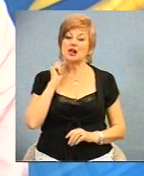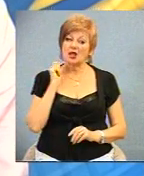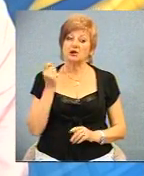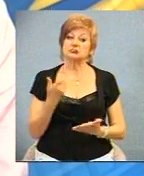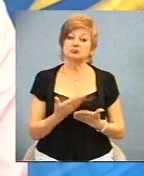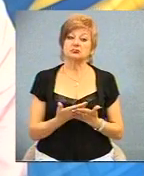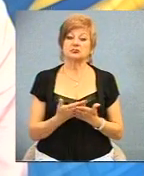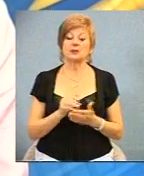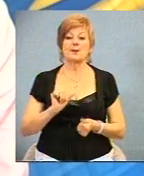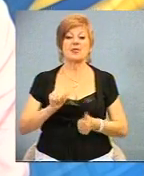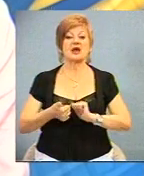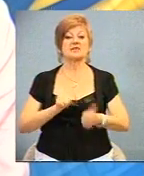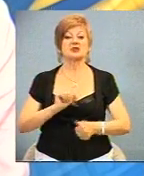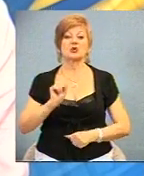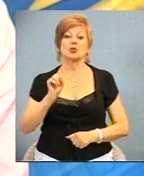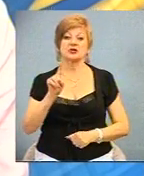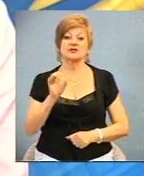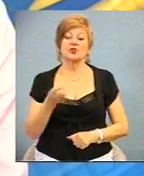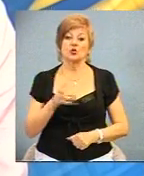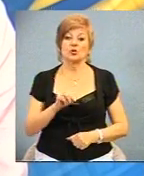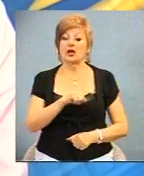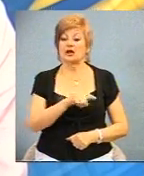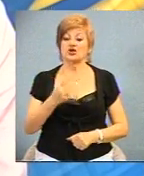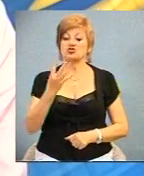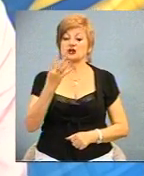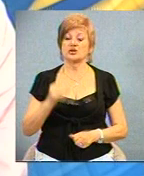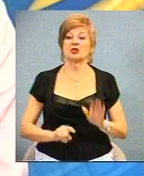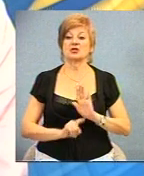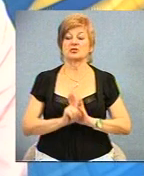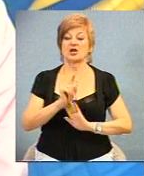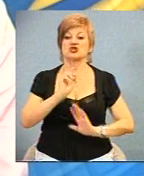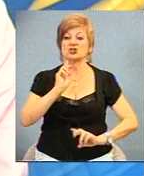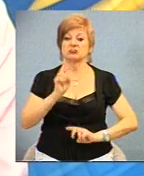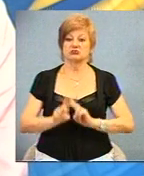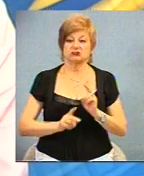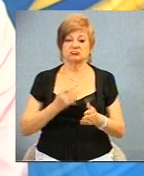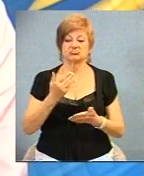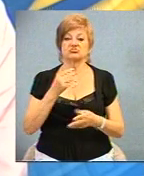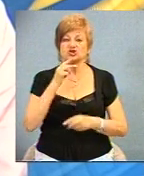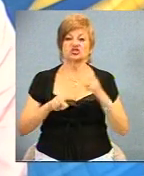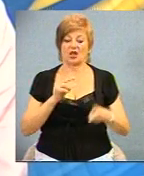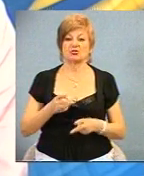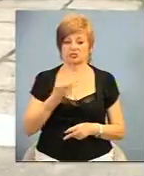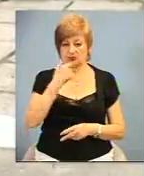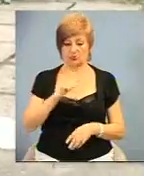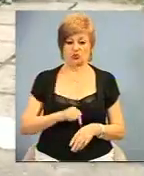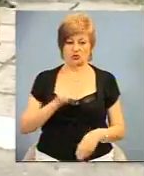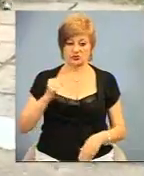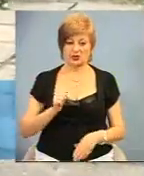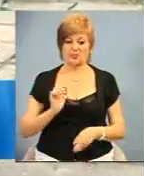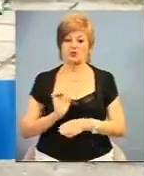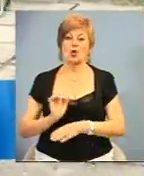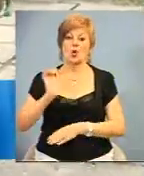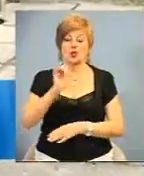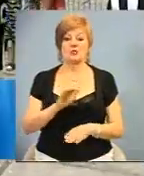зміна приїхала 11 липня, а вже за 4 дні почалися скарги на погіршення самопочуття. Відправили дітей